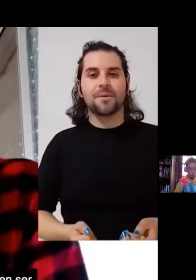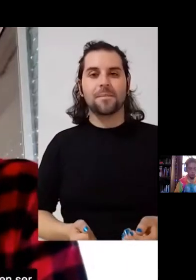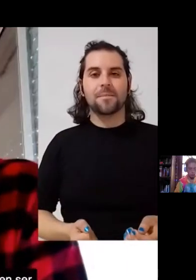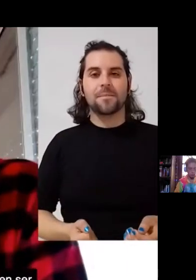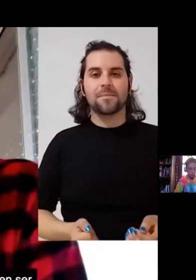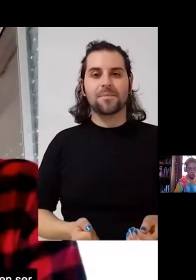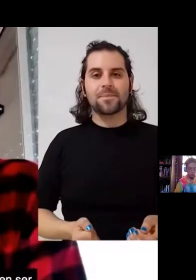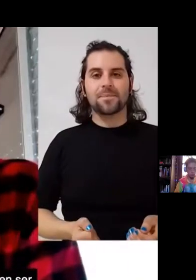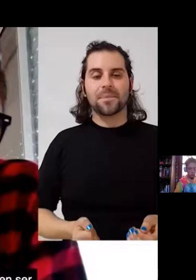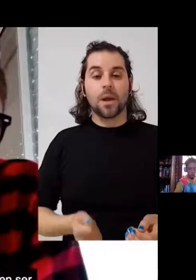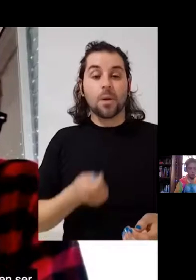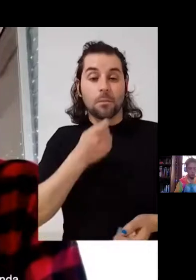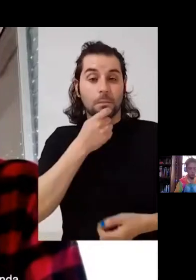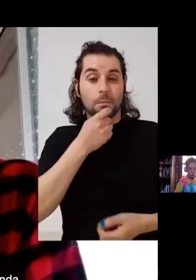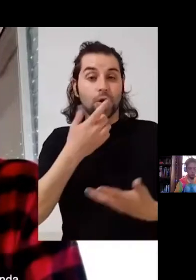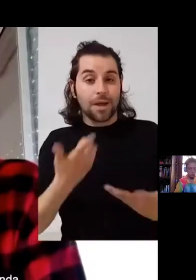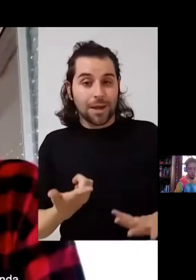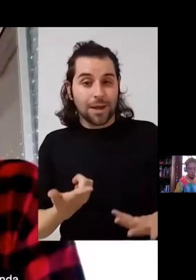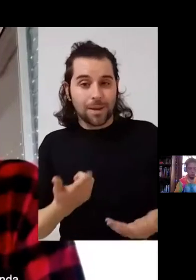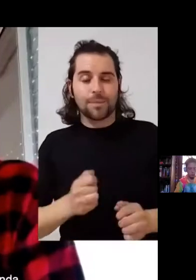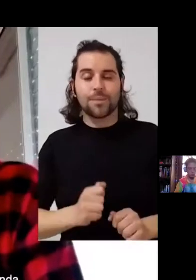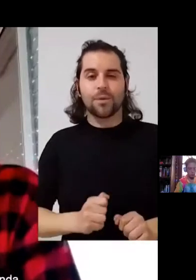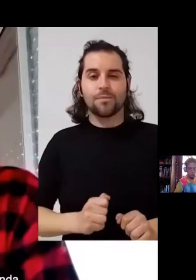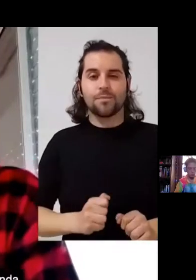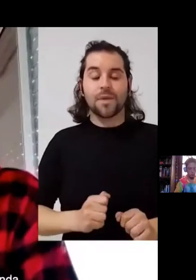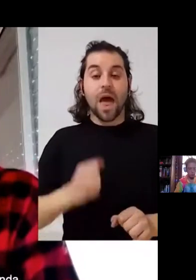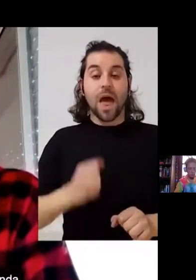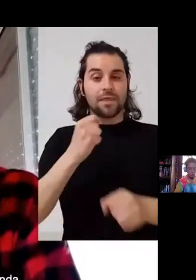touché, on voit que ça touché par d'autres